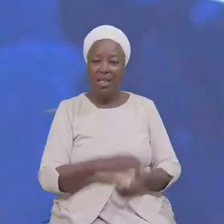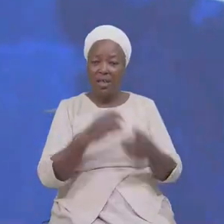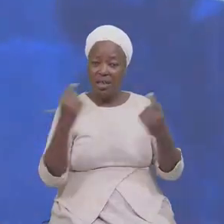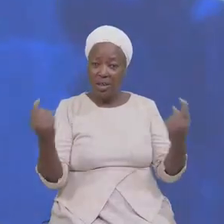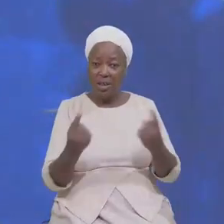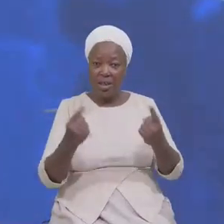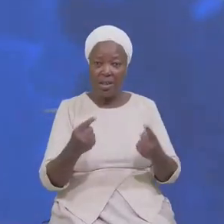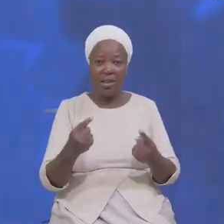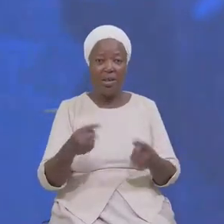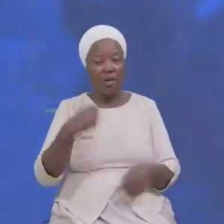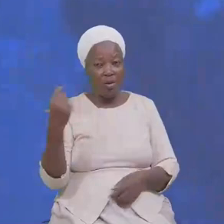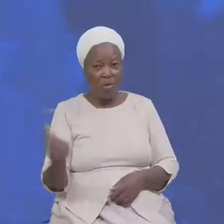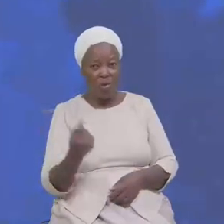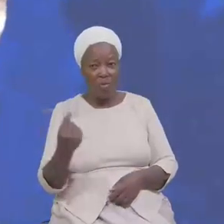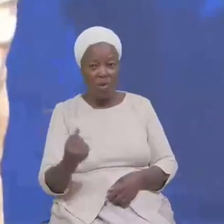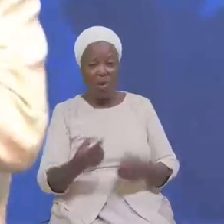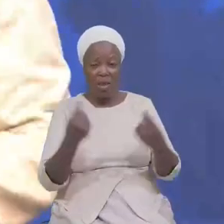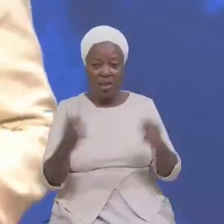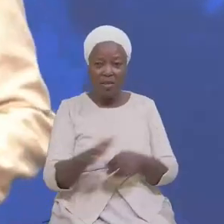Pécheur en tout temps.